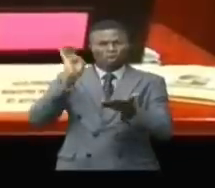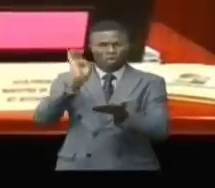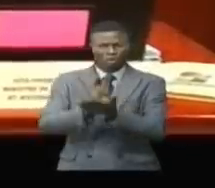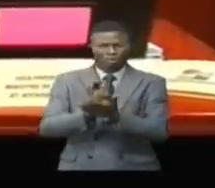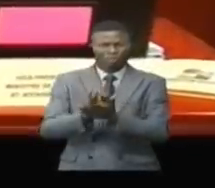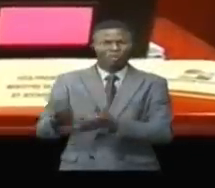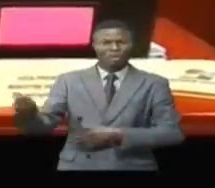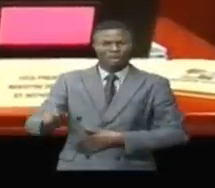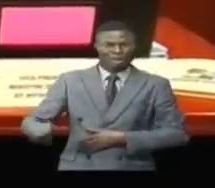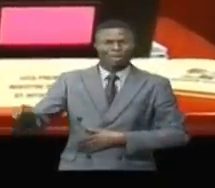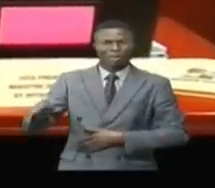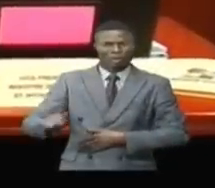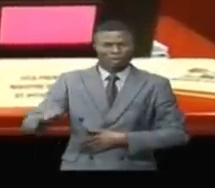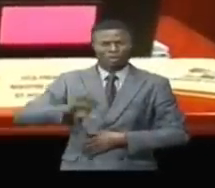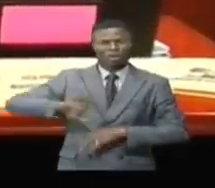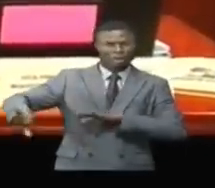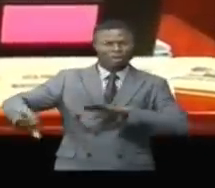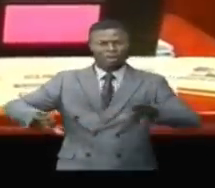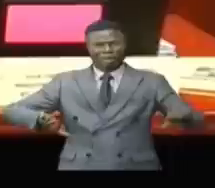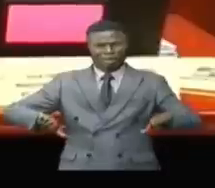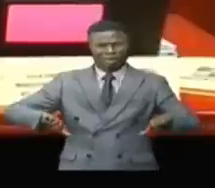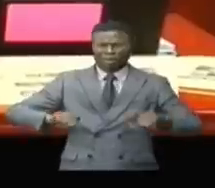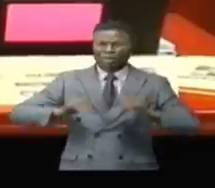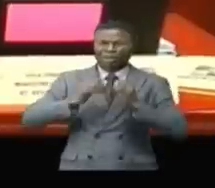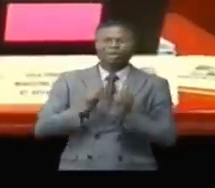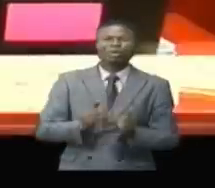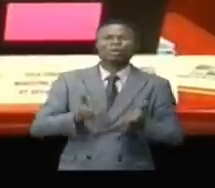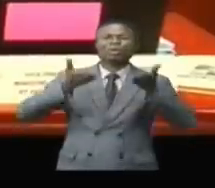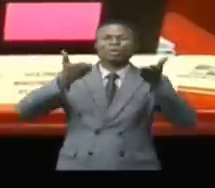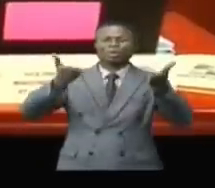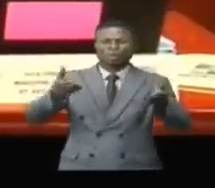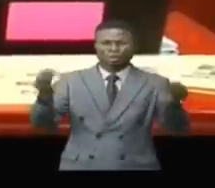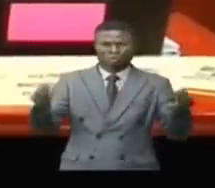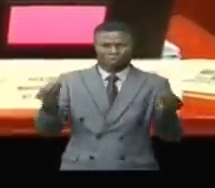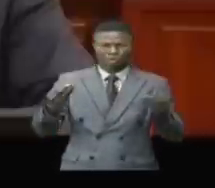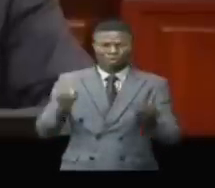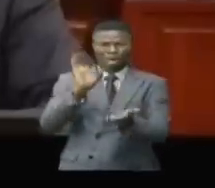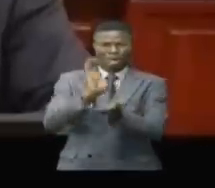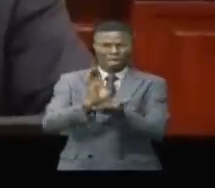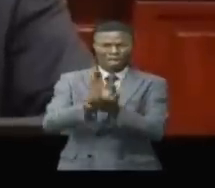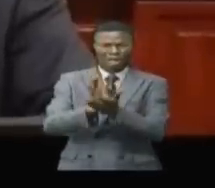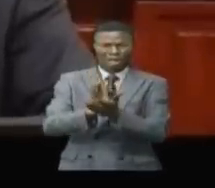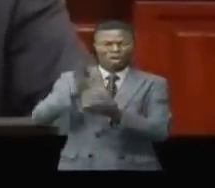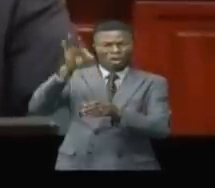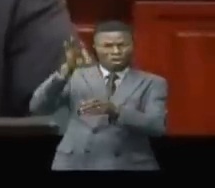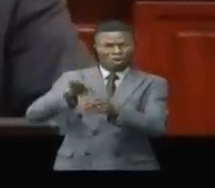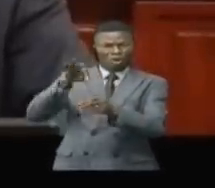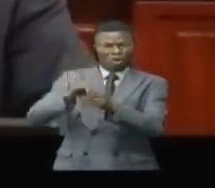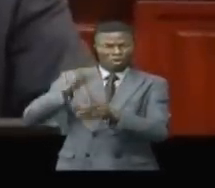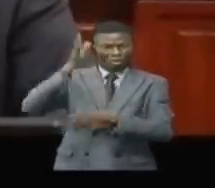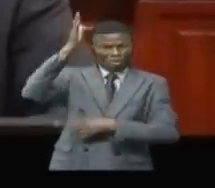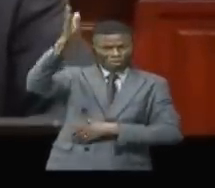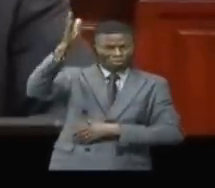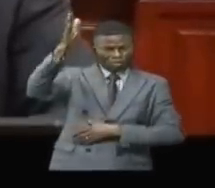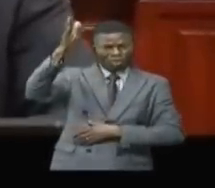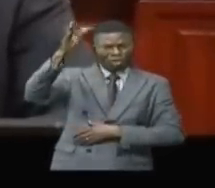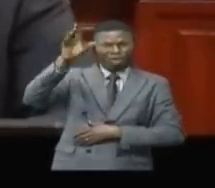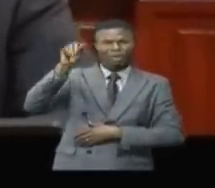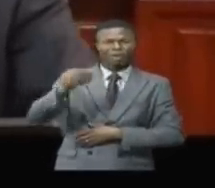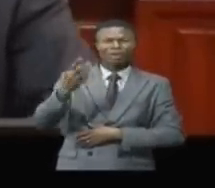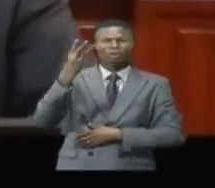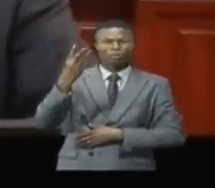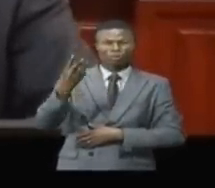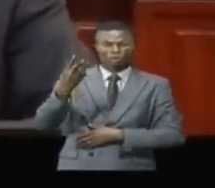entités territoriales décentralisées et déconcentrées en vue de la cartographie électorale pour les élections attendues l'année